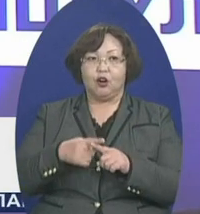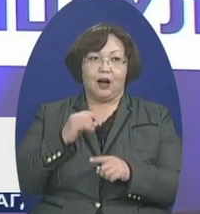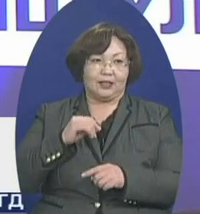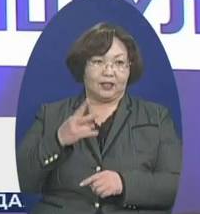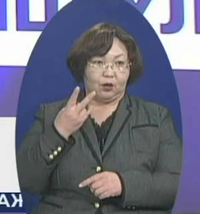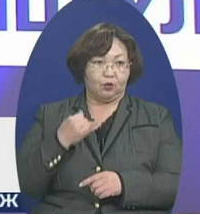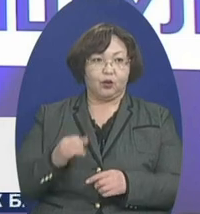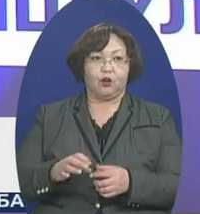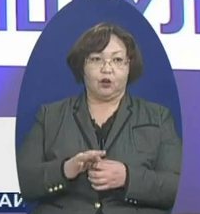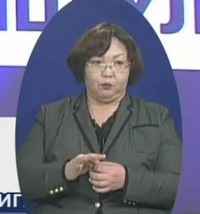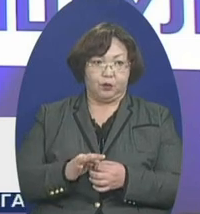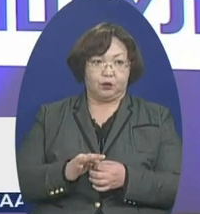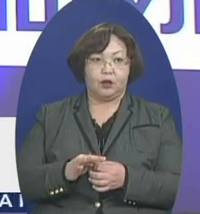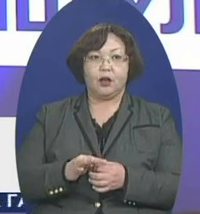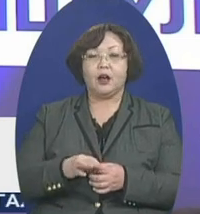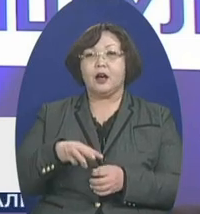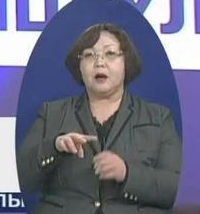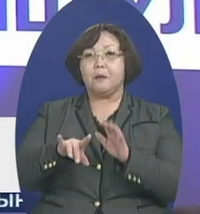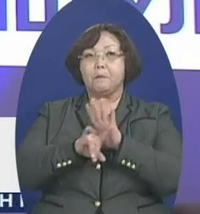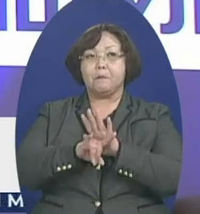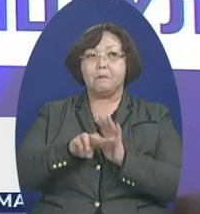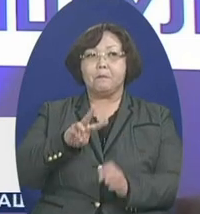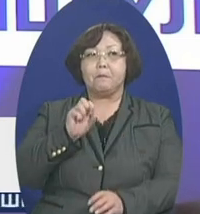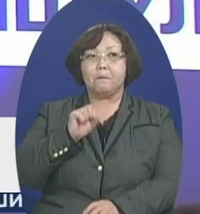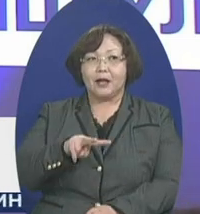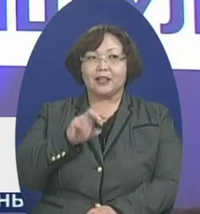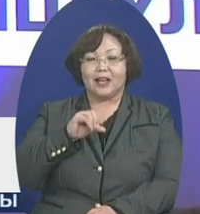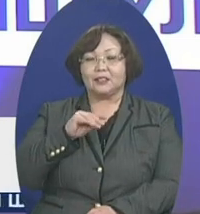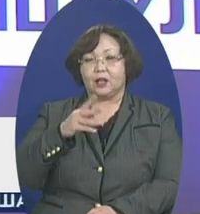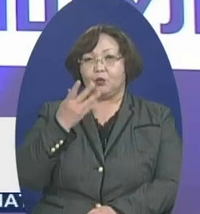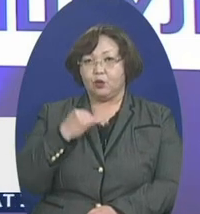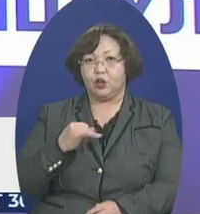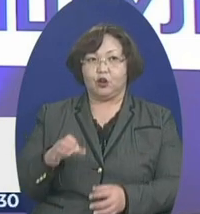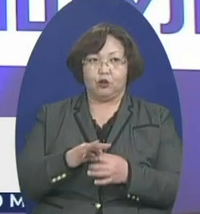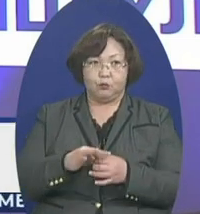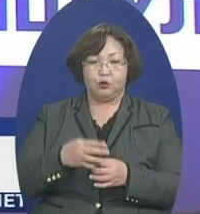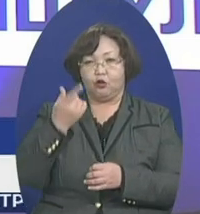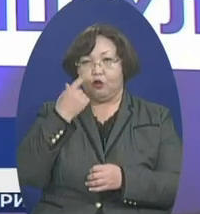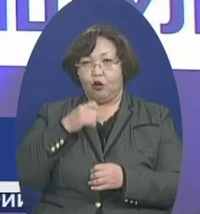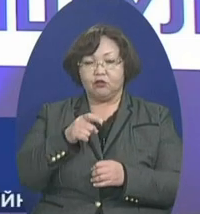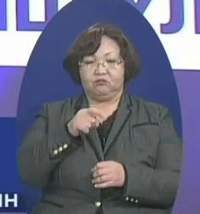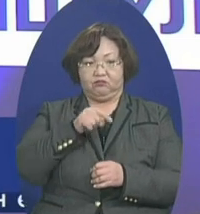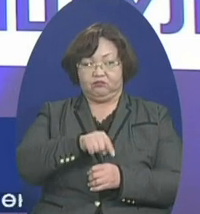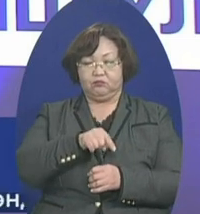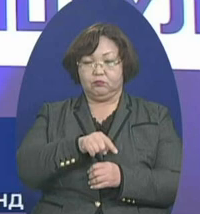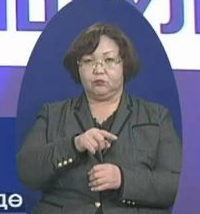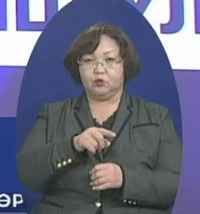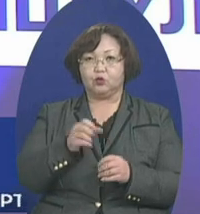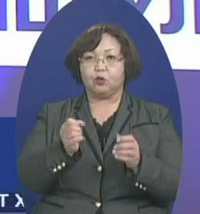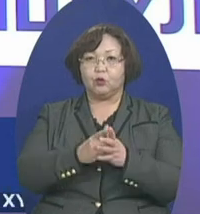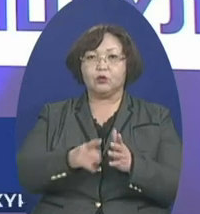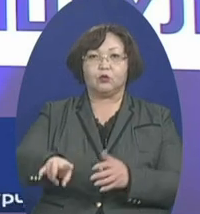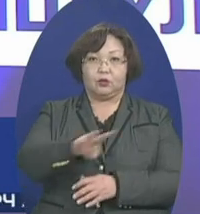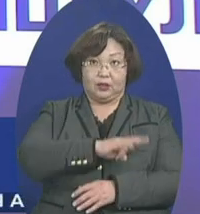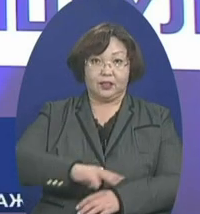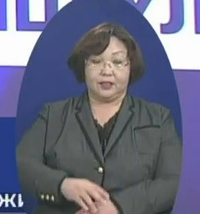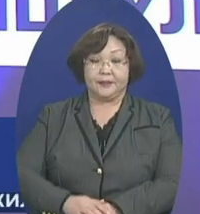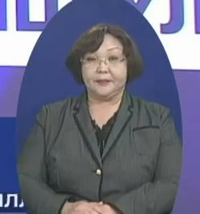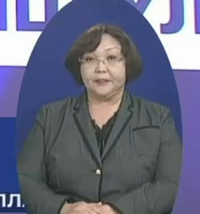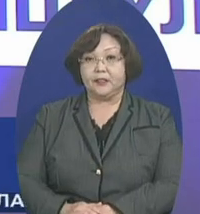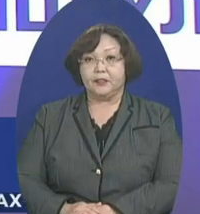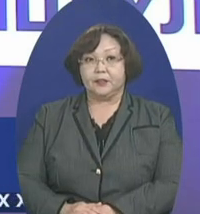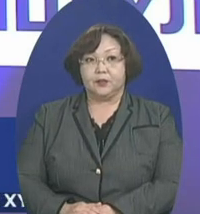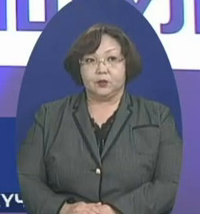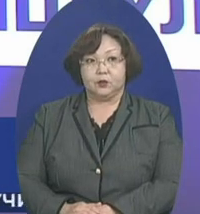байгаа. Хөдөө аж ахуйн одоо мал аж ахуйн одоо салбарын бас тодорхой ийм одоо зөнгөлөх ийм бүс нутг гэж одоо хэлж бол за хүн